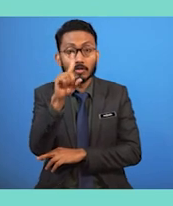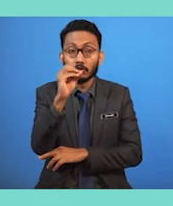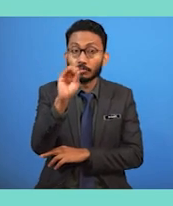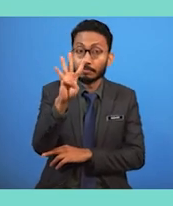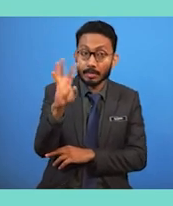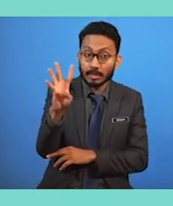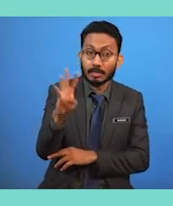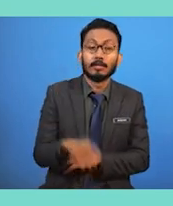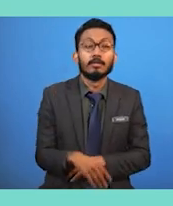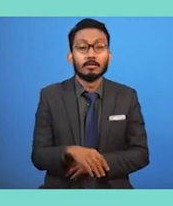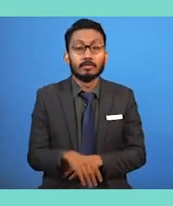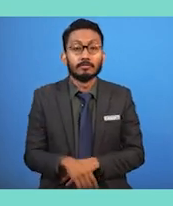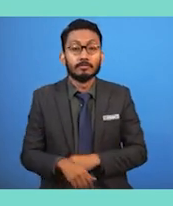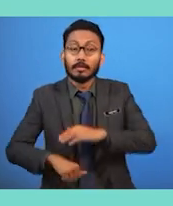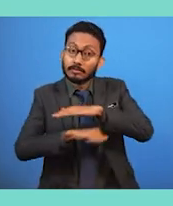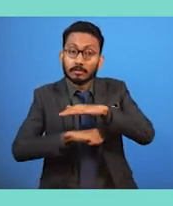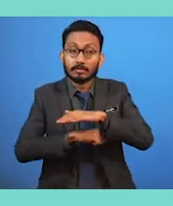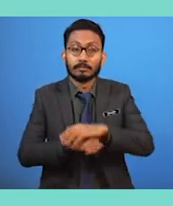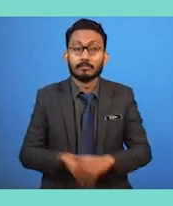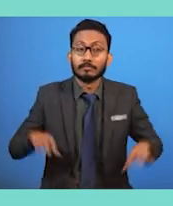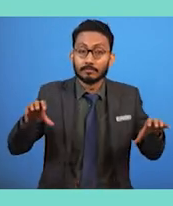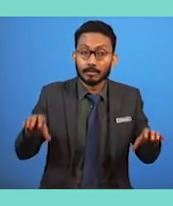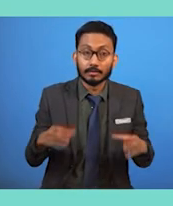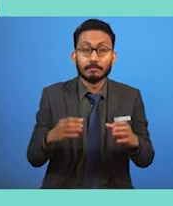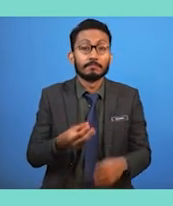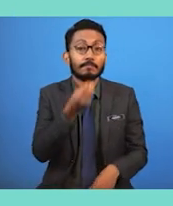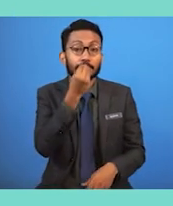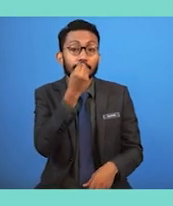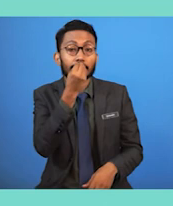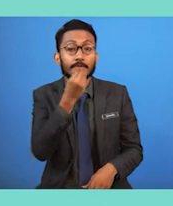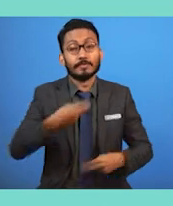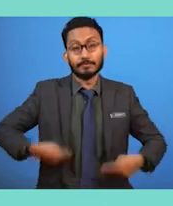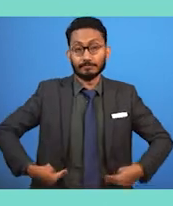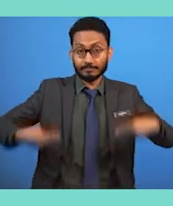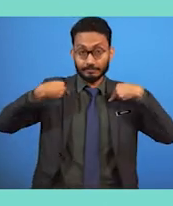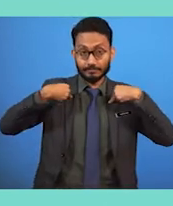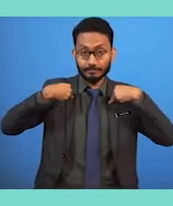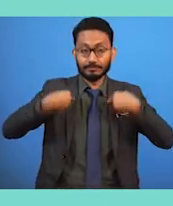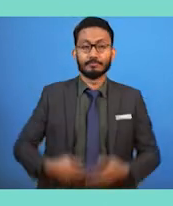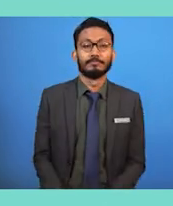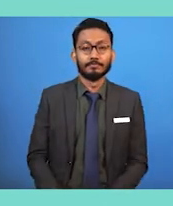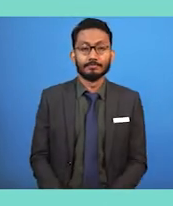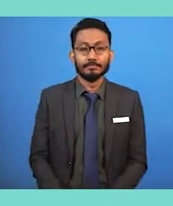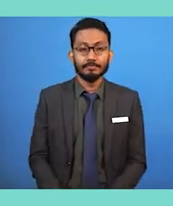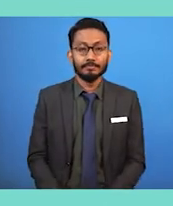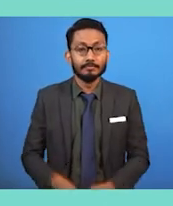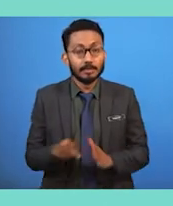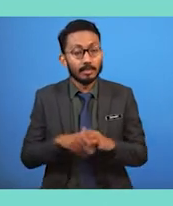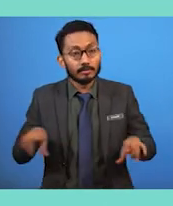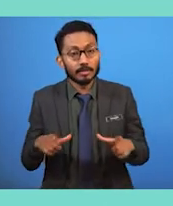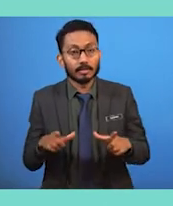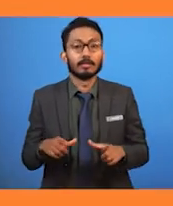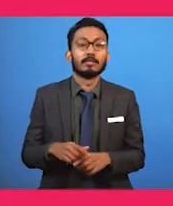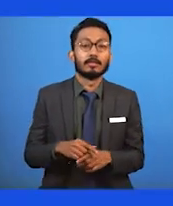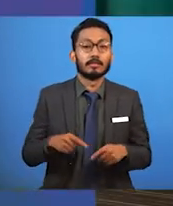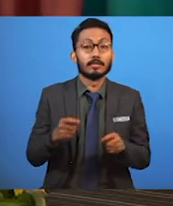GAK1042 Asas Penghasilan Makanan Hidup, iaitu bertajuk Melaksanakan Penternakan Makanan